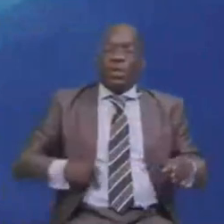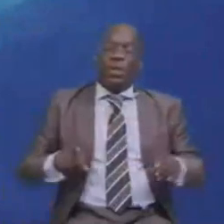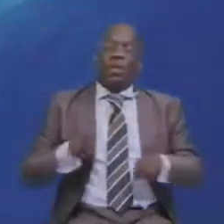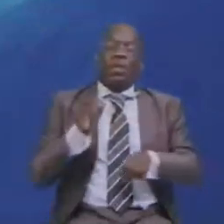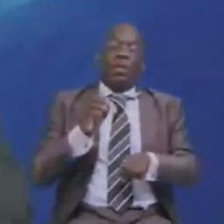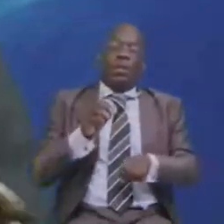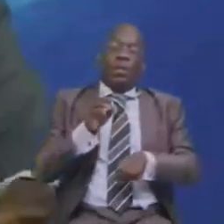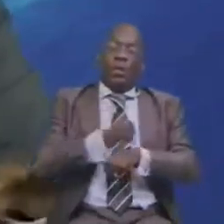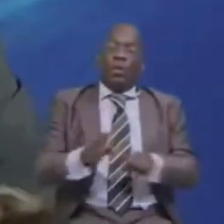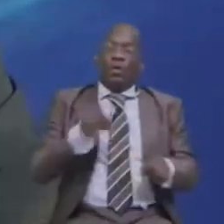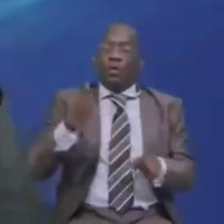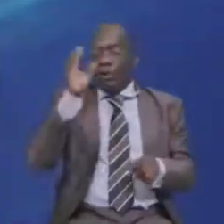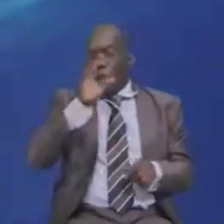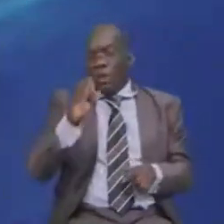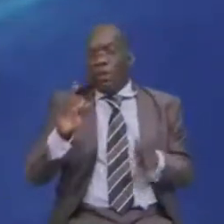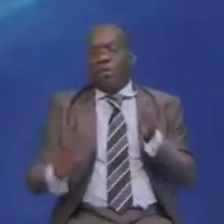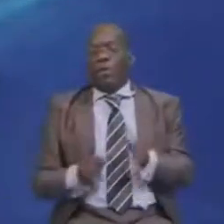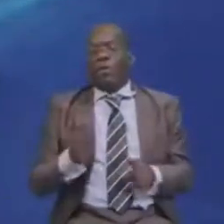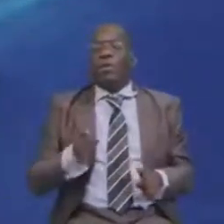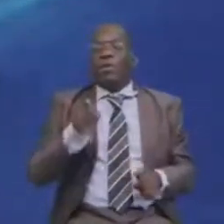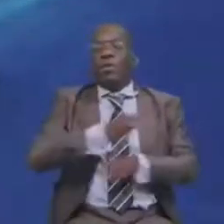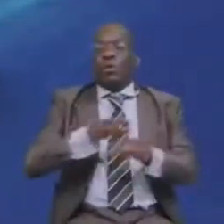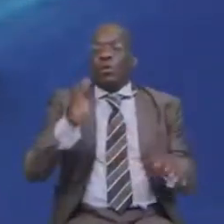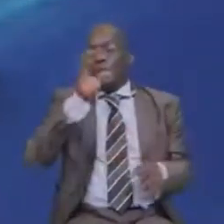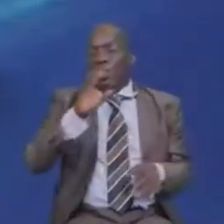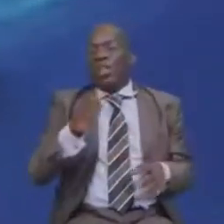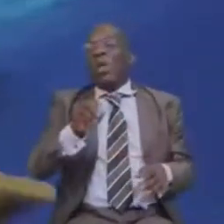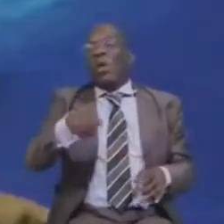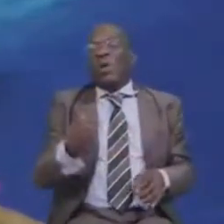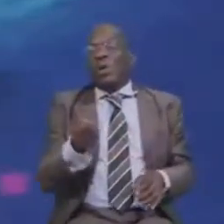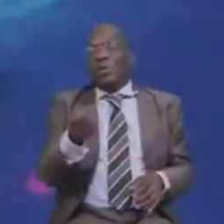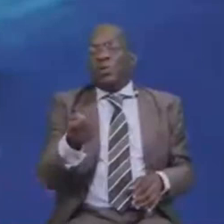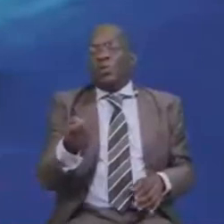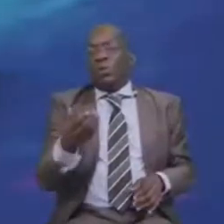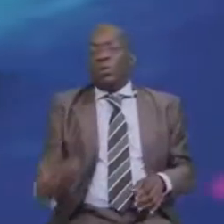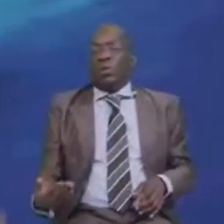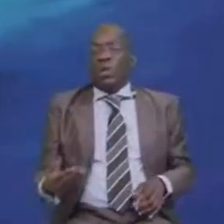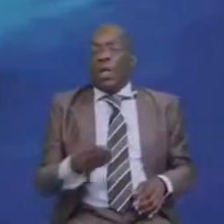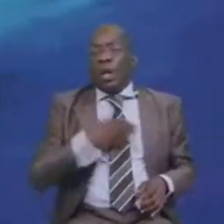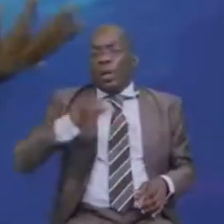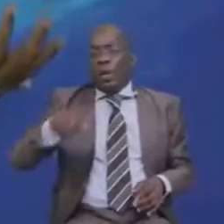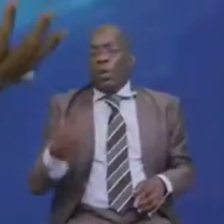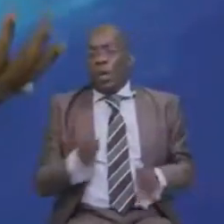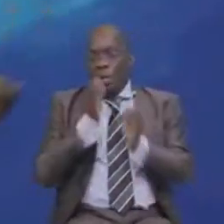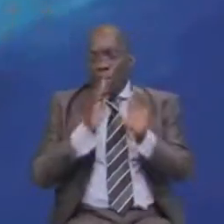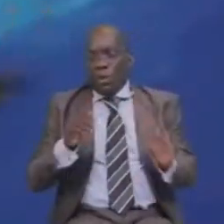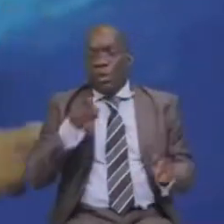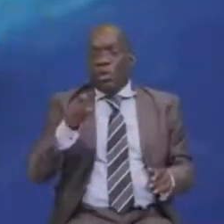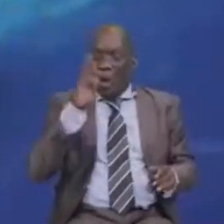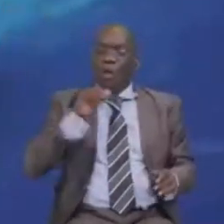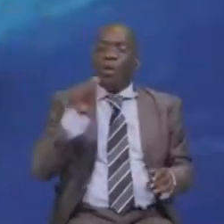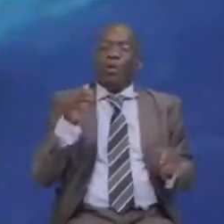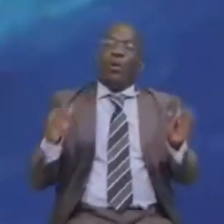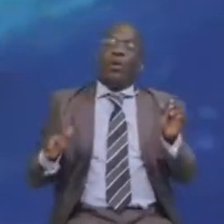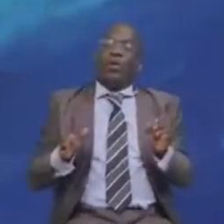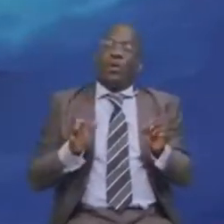Vous ne cherchez pas les petites choses et d'autres bénédictions. Et vous n'êtes pas préoccupé. Qu'est-ce que je peux obtenir?